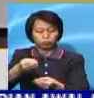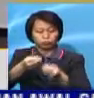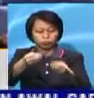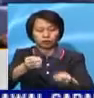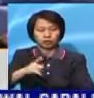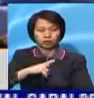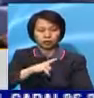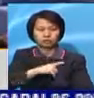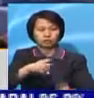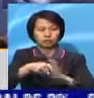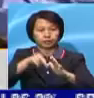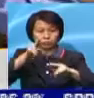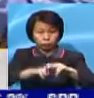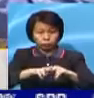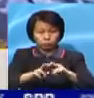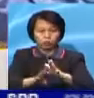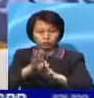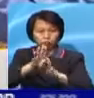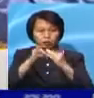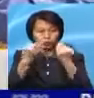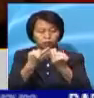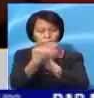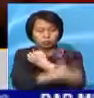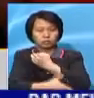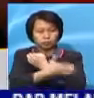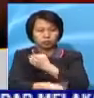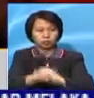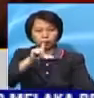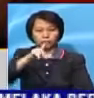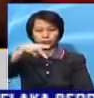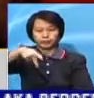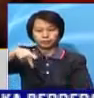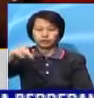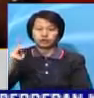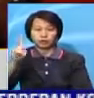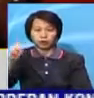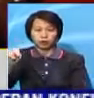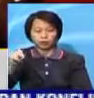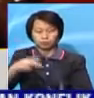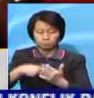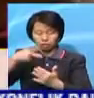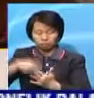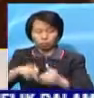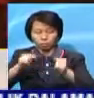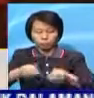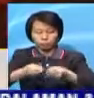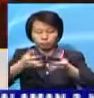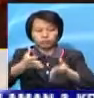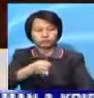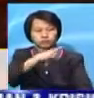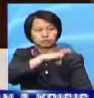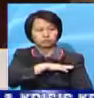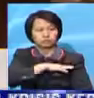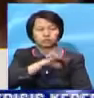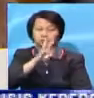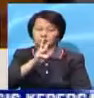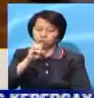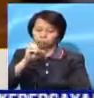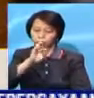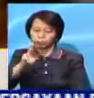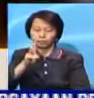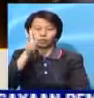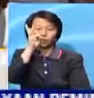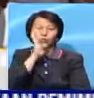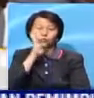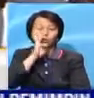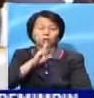Lembaga Penduduk dan Pembangunan Keluarga Negara LPPKN. Program itu mampu memberi manfaat kepada 60,000